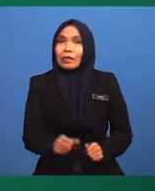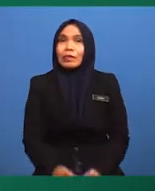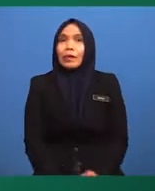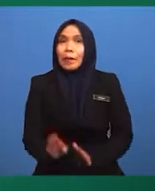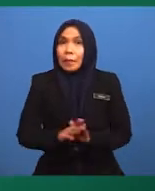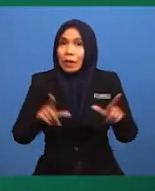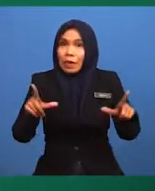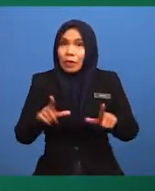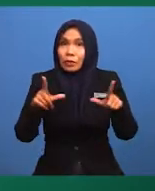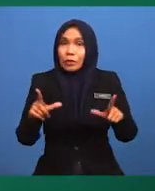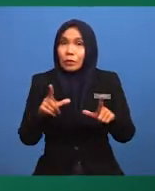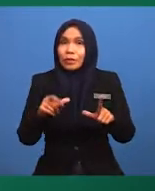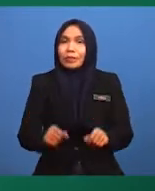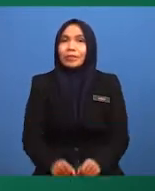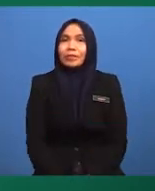mengelakkan berlaku